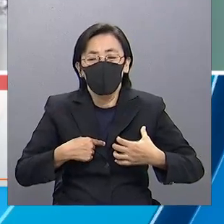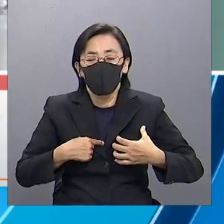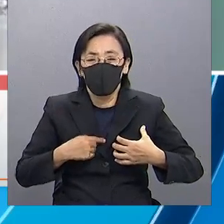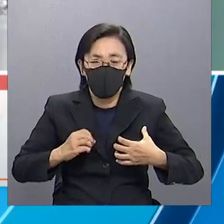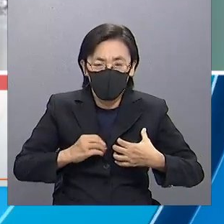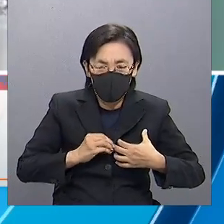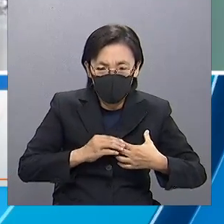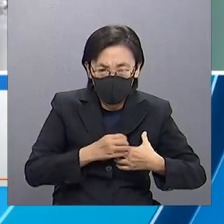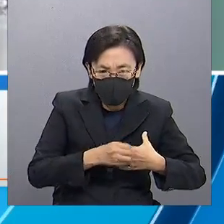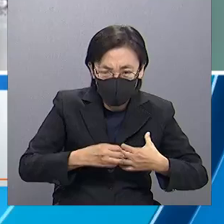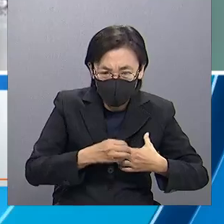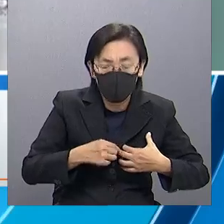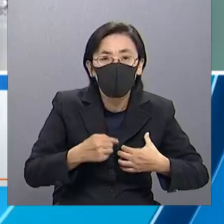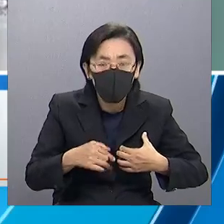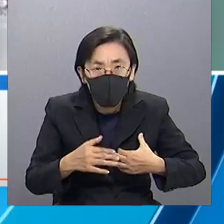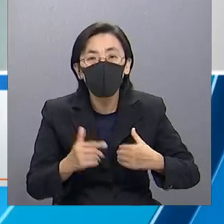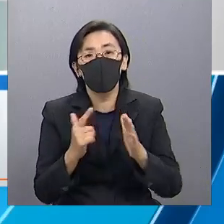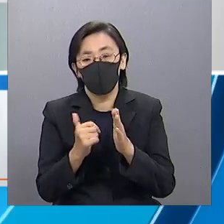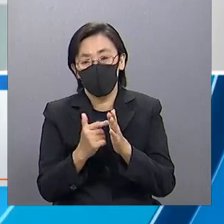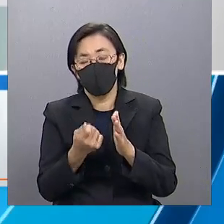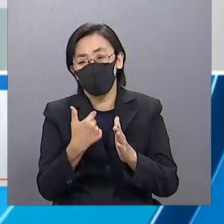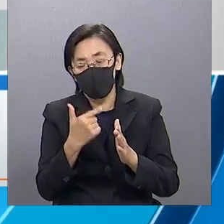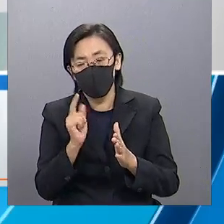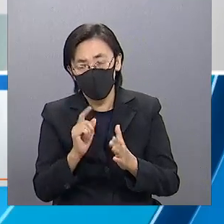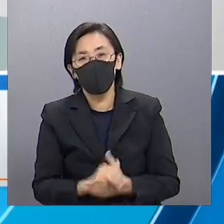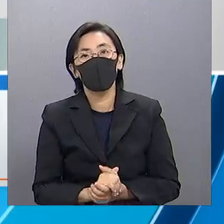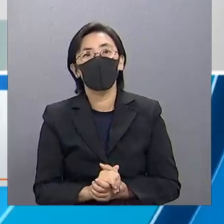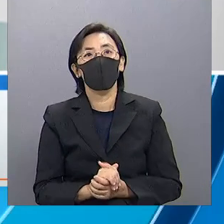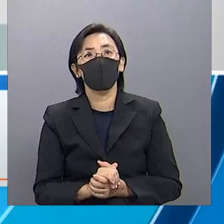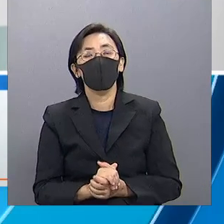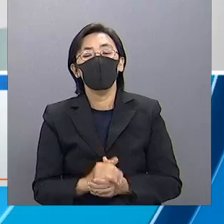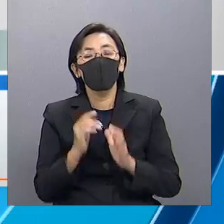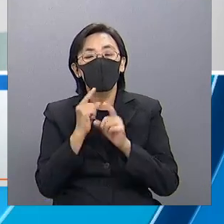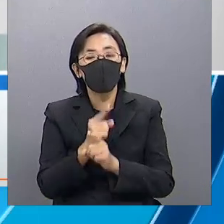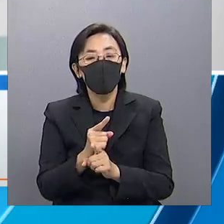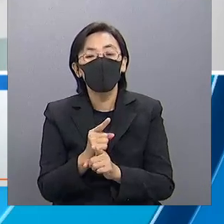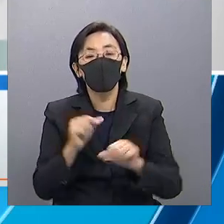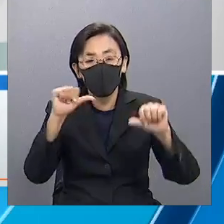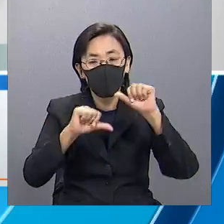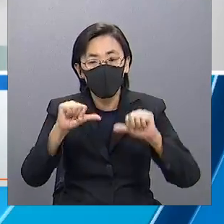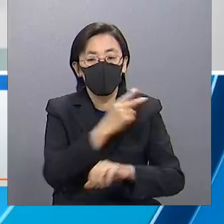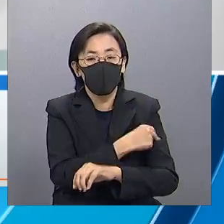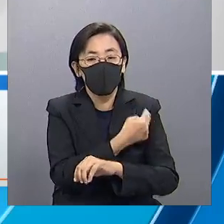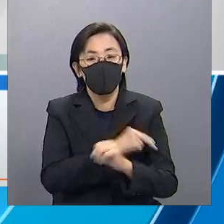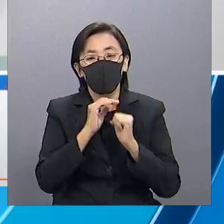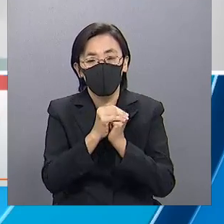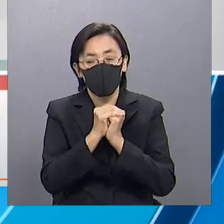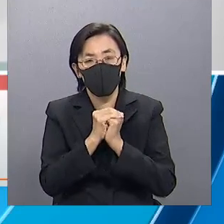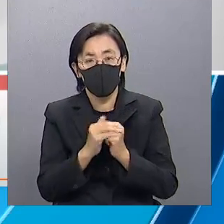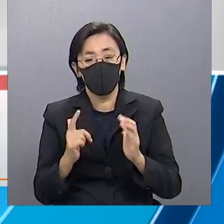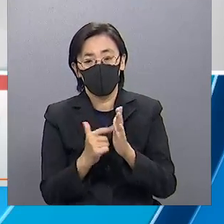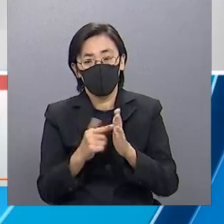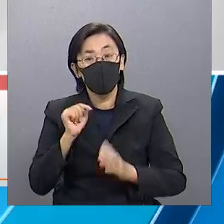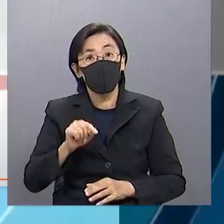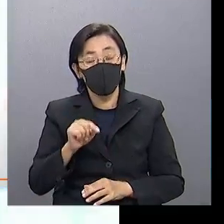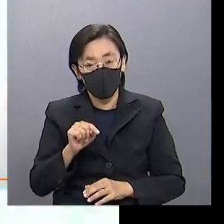วจัเป็นหลุหมอาารพฏร้อน อุดก้พอตามสยประแe แผ่งจริซึ่งตำหรบยานนอกจากจะมีตัวยّที่ช่วยในก